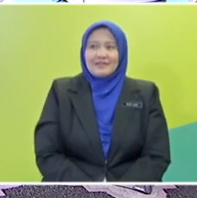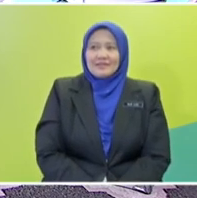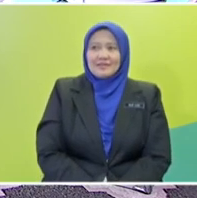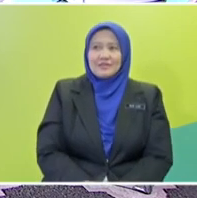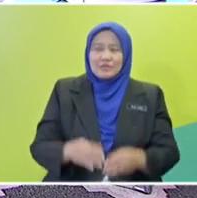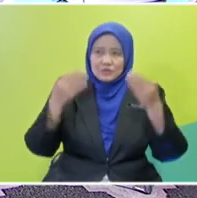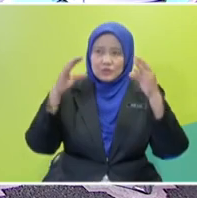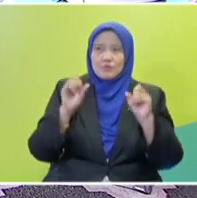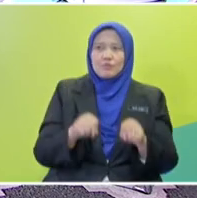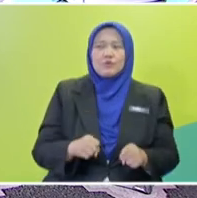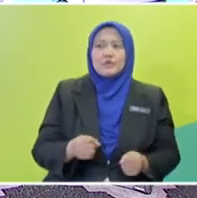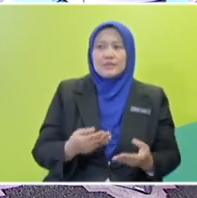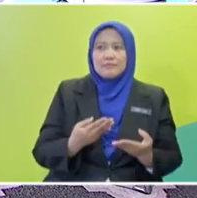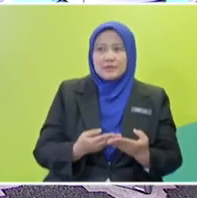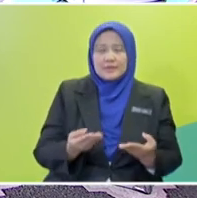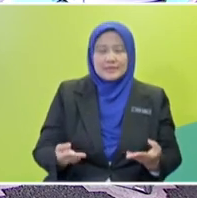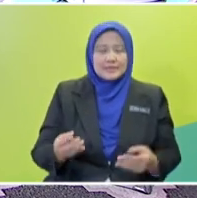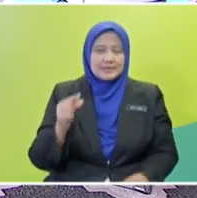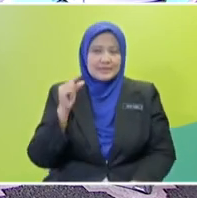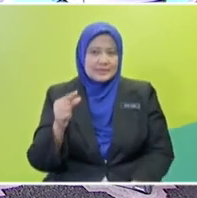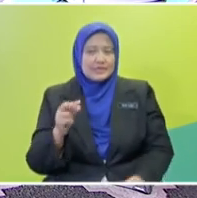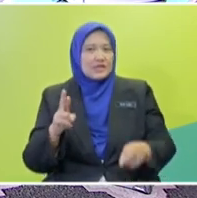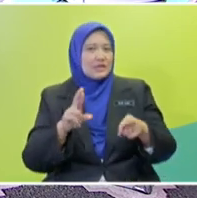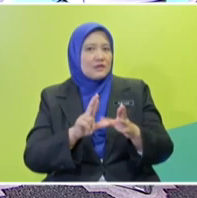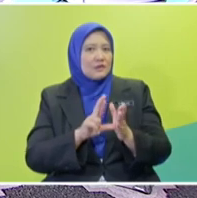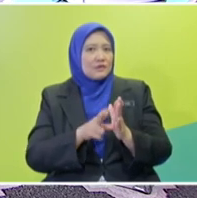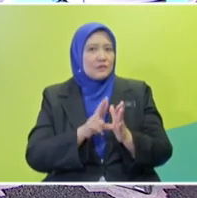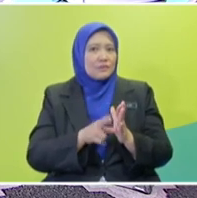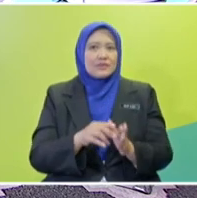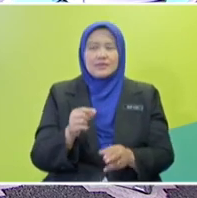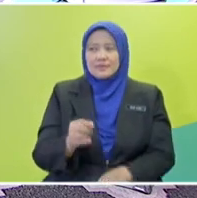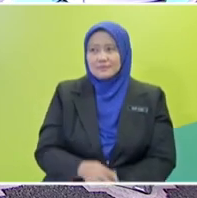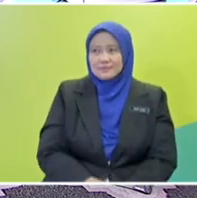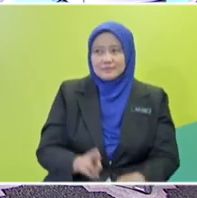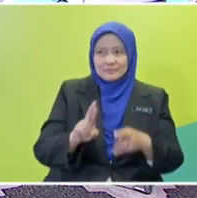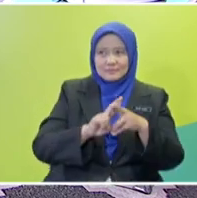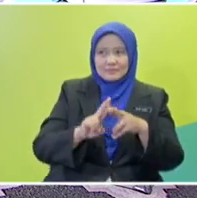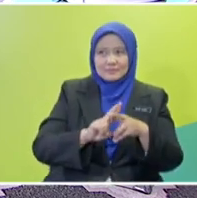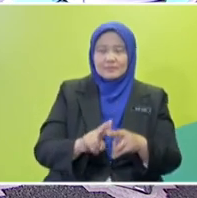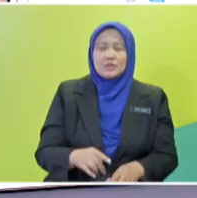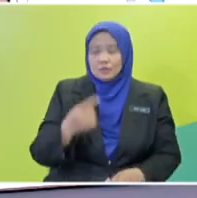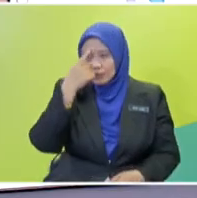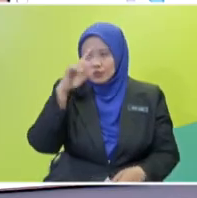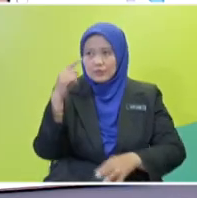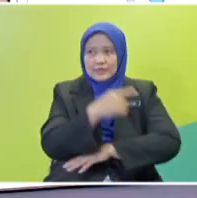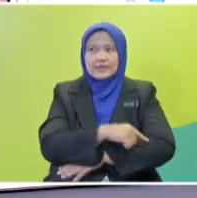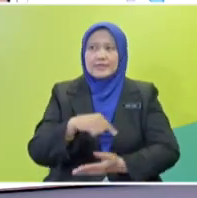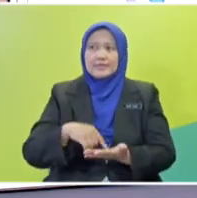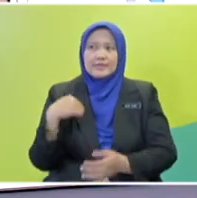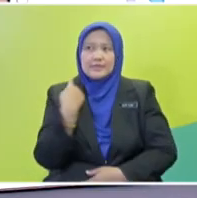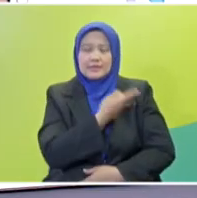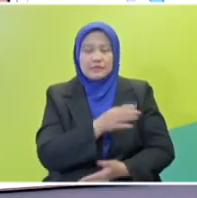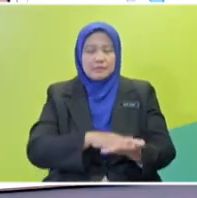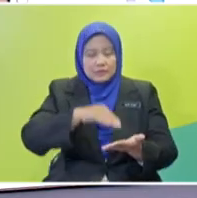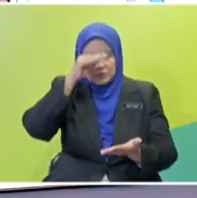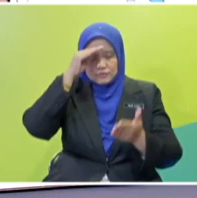bagi sedikit rumusan ringkas bagi raka-ner kita yang sedang menonton Oke untuk hari ini kayak kita belajar fokus